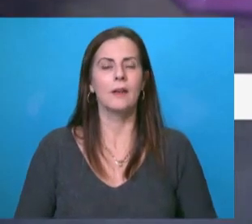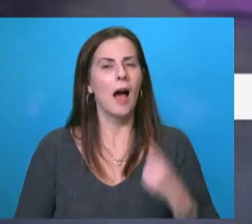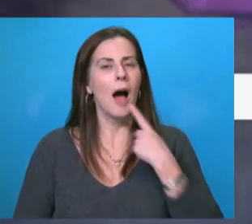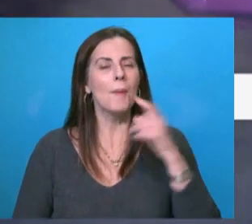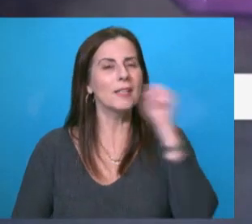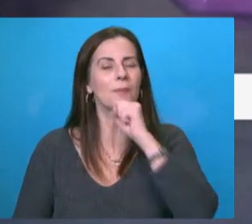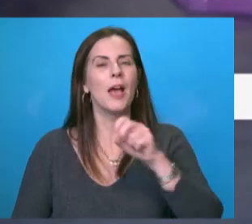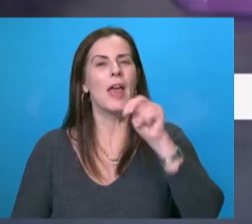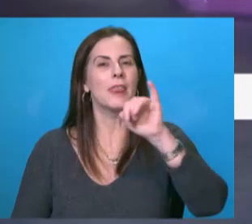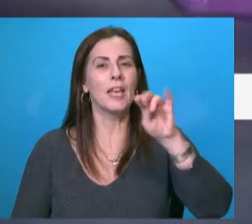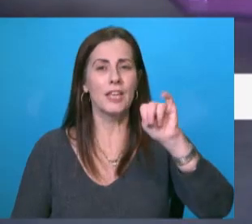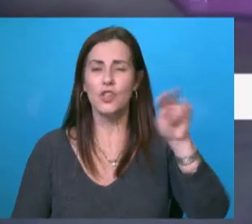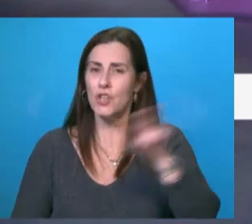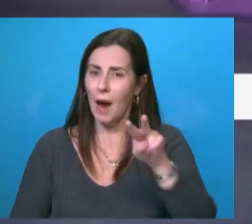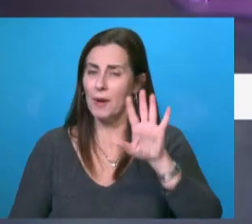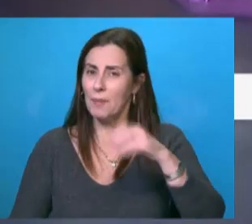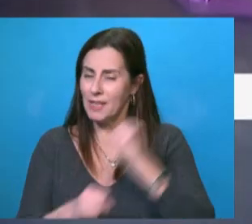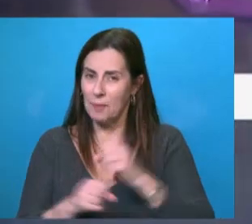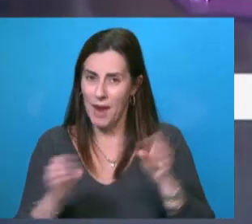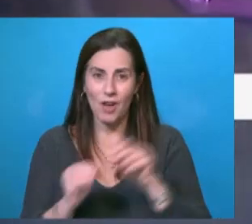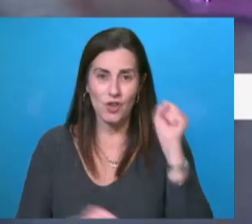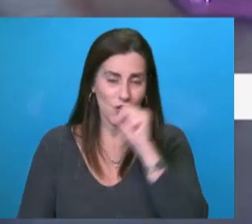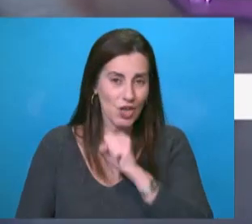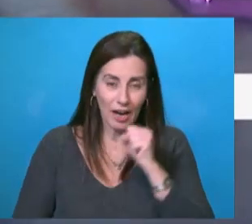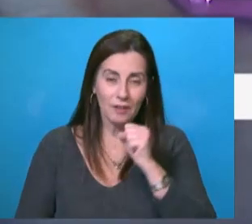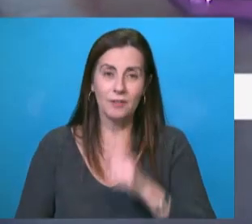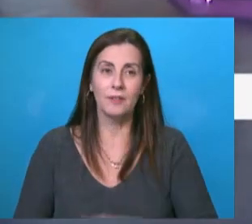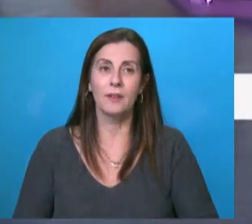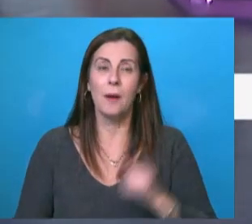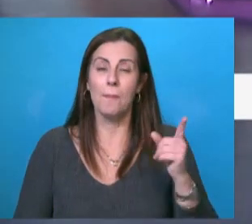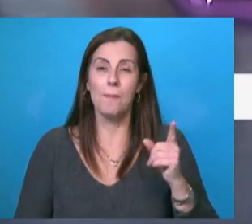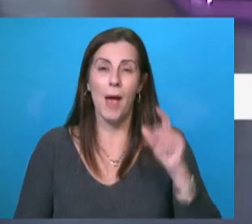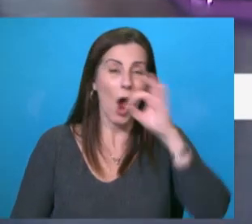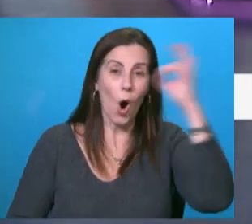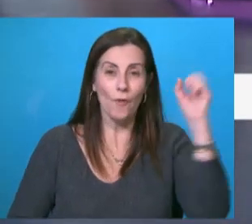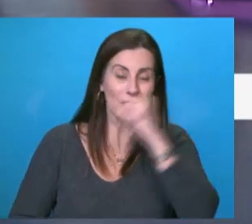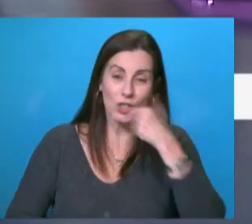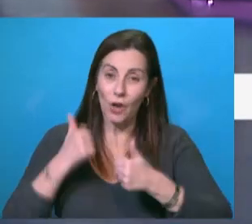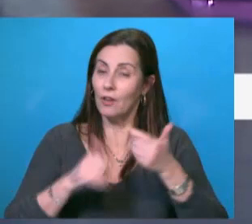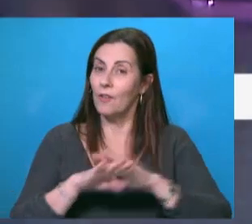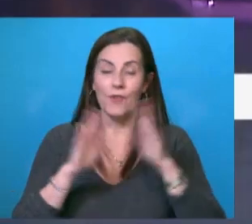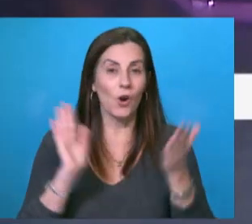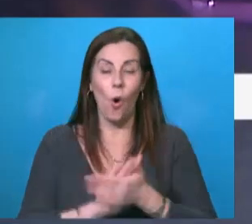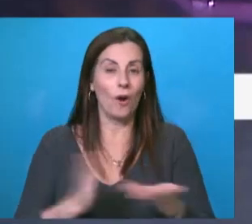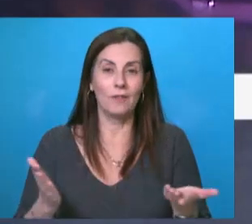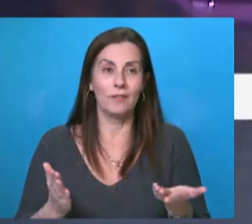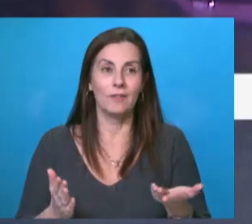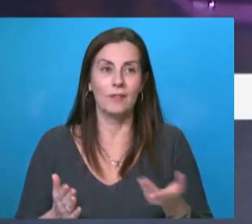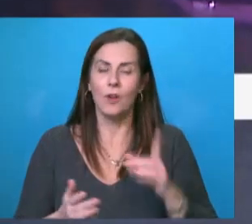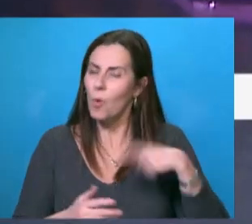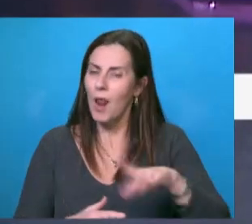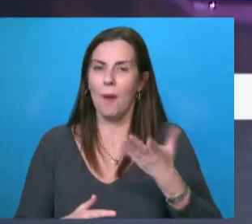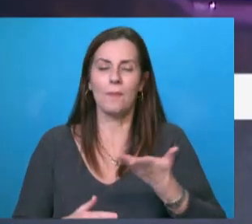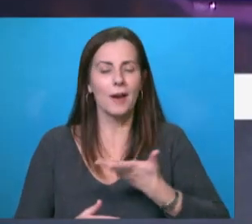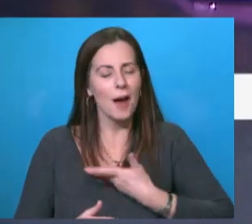ואתן שתיכן יחד גם ביצעתם ביחד שיר על בימת האירוויזיון, והנה כל האירוויזיון ככה זוכה לאיזה עדנה